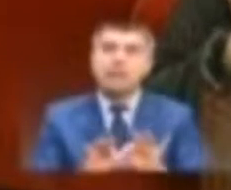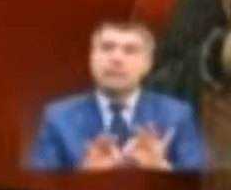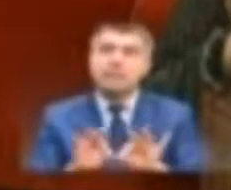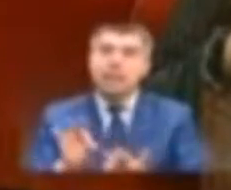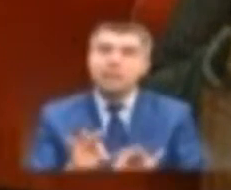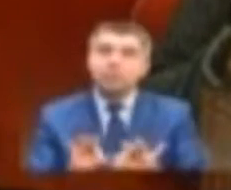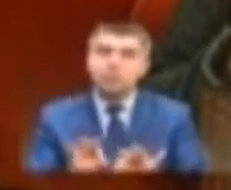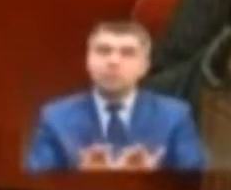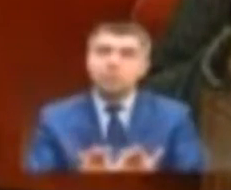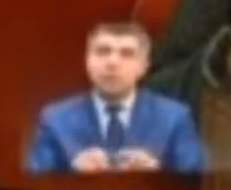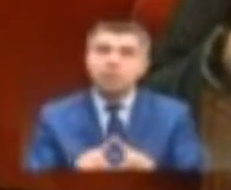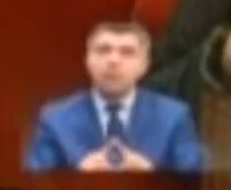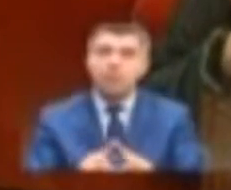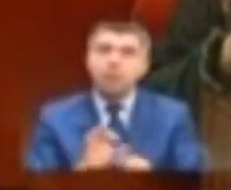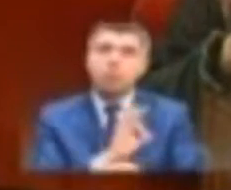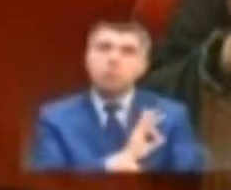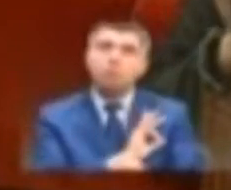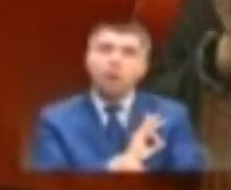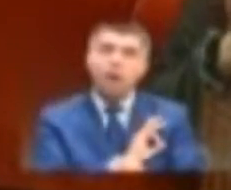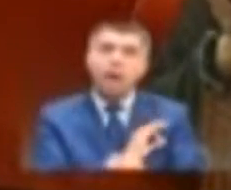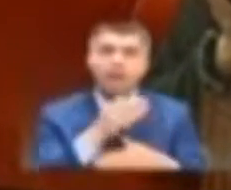ديالنا السياحة الداخلية